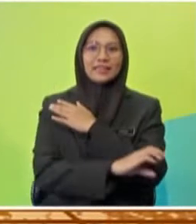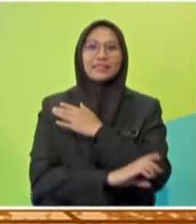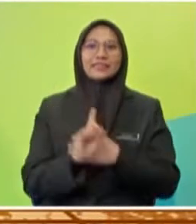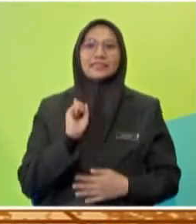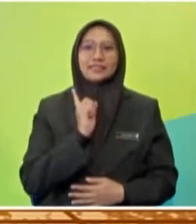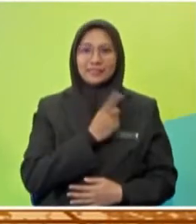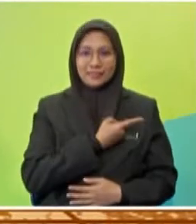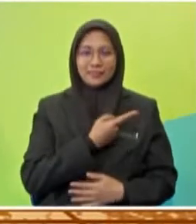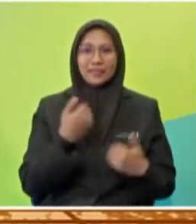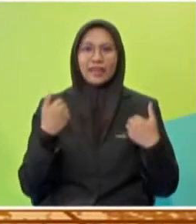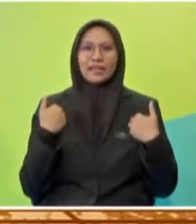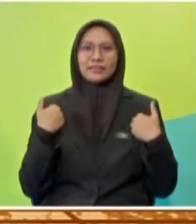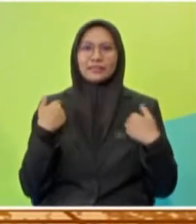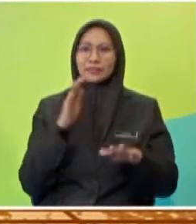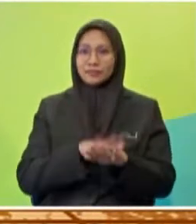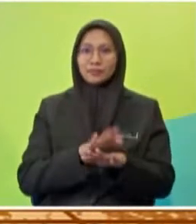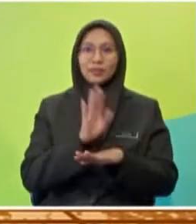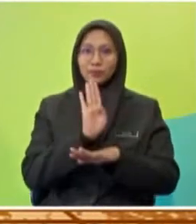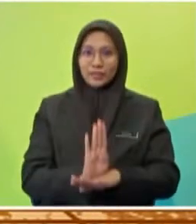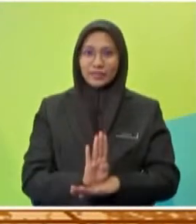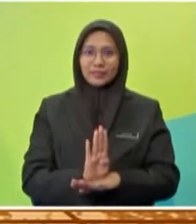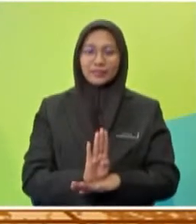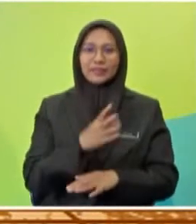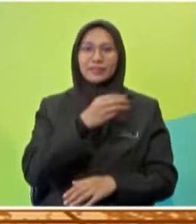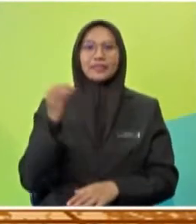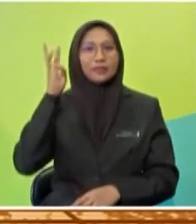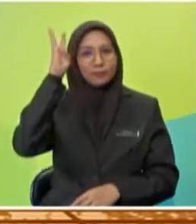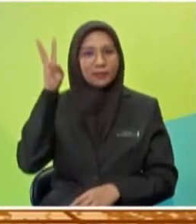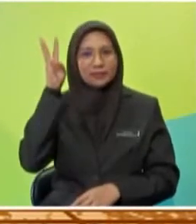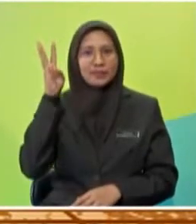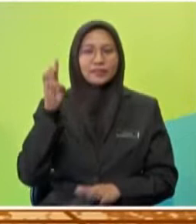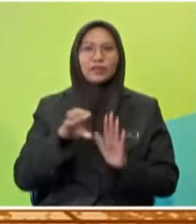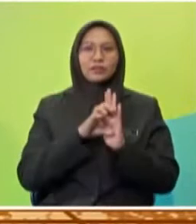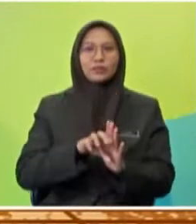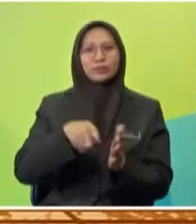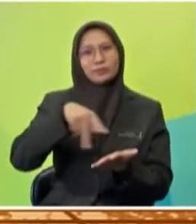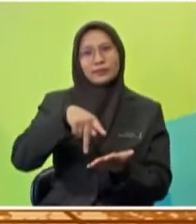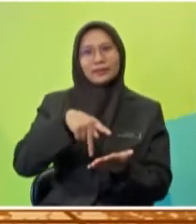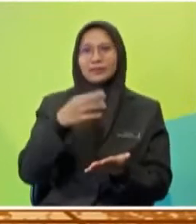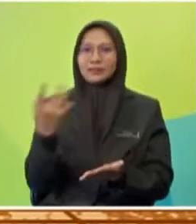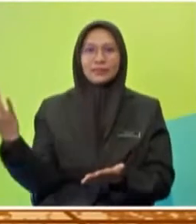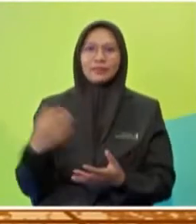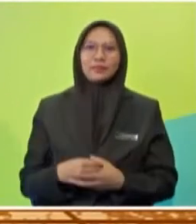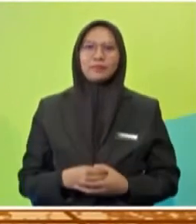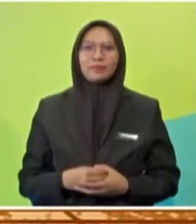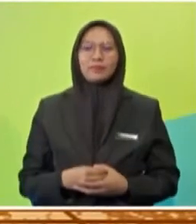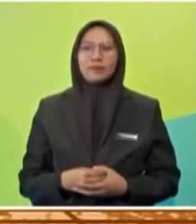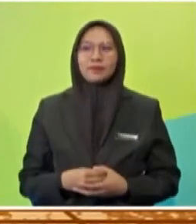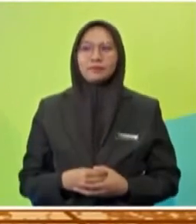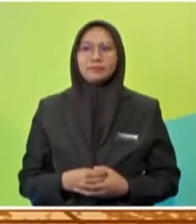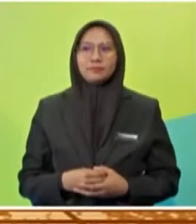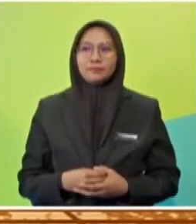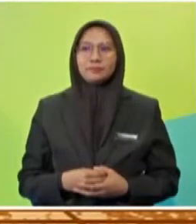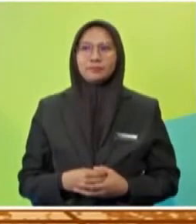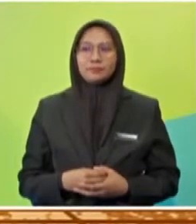kesenian dan kebudayaan warisan seperti Boria tarian Zapin Kompang dan Gaza Hai terima kasih Izzati jadi dapat